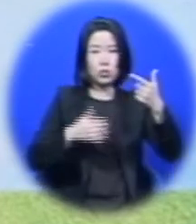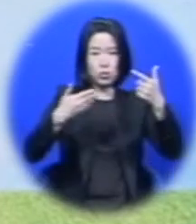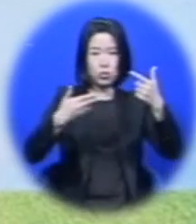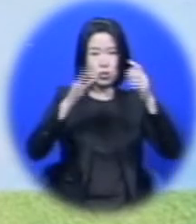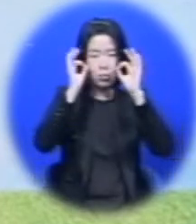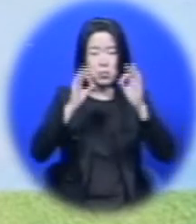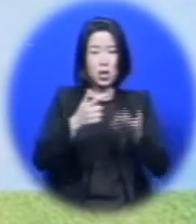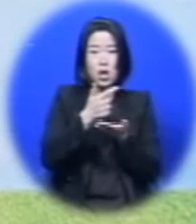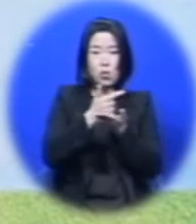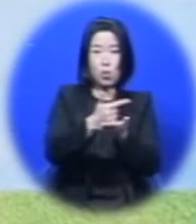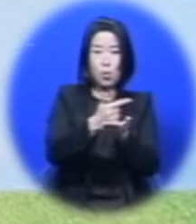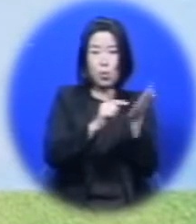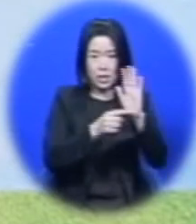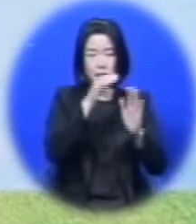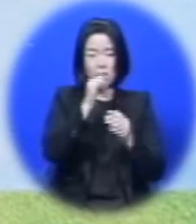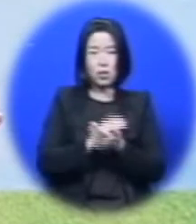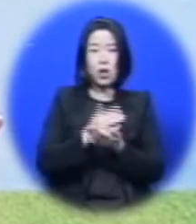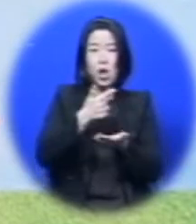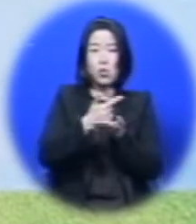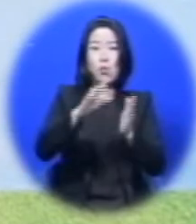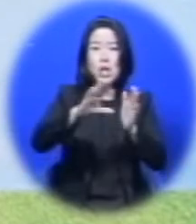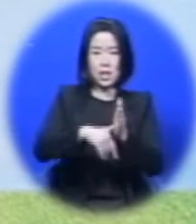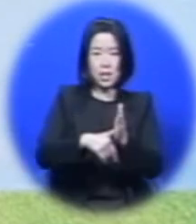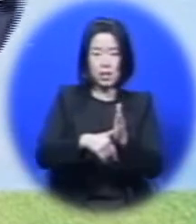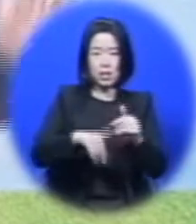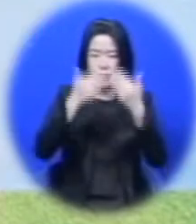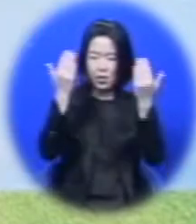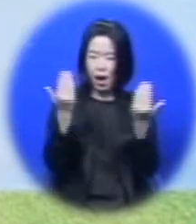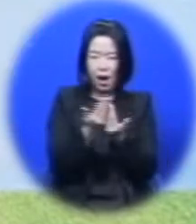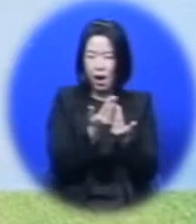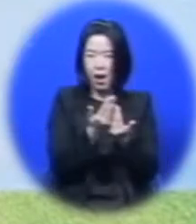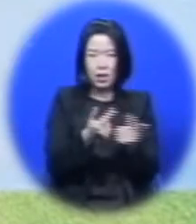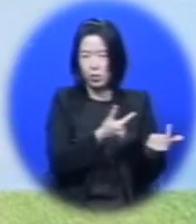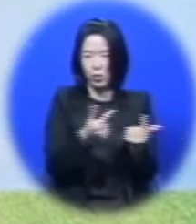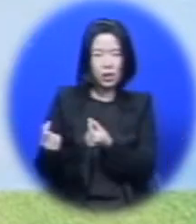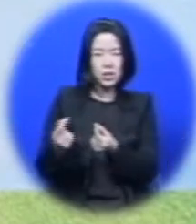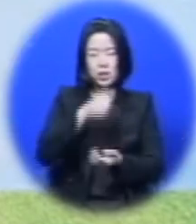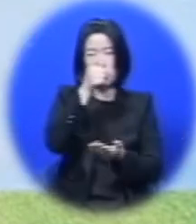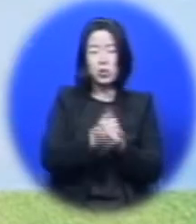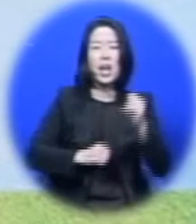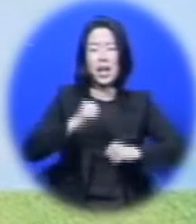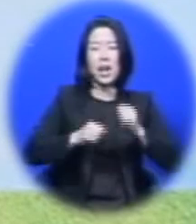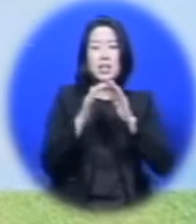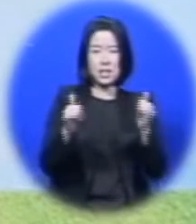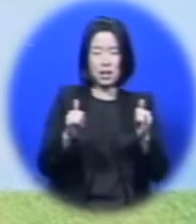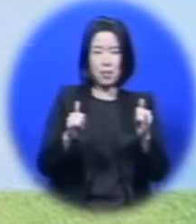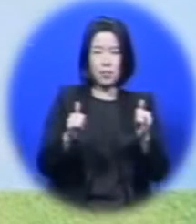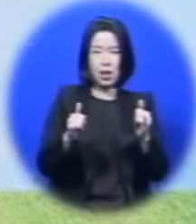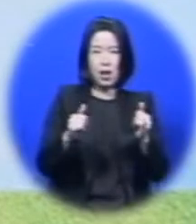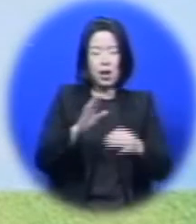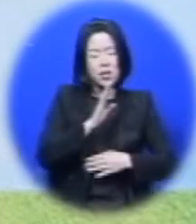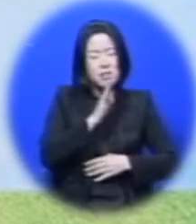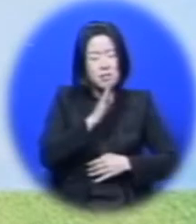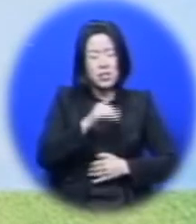이 노아가 나오는데 그 노아 시대는 다 죄 짓는 사람들 뿐이었습니다. 얼마나 죄가